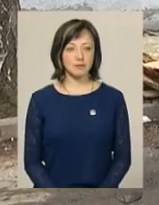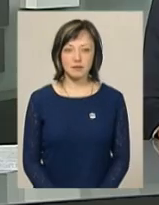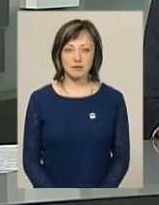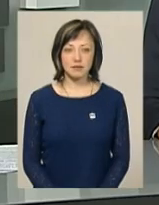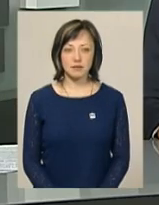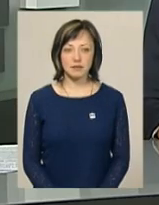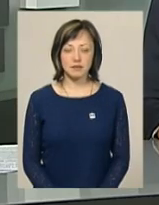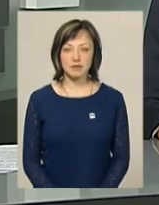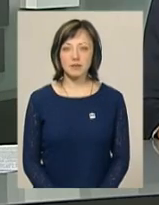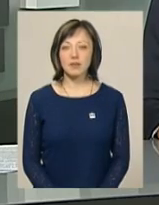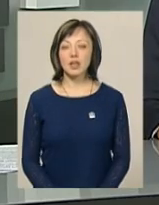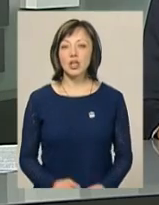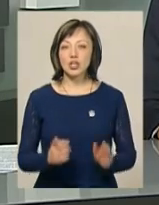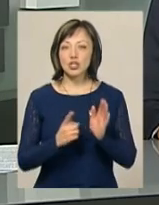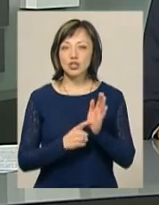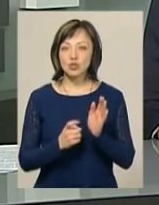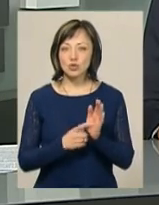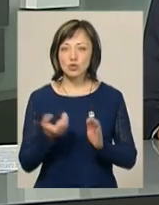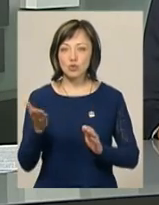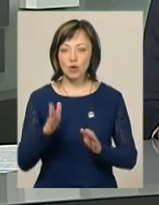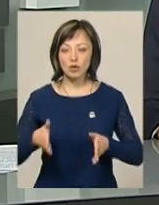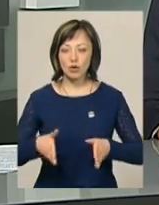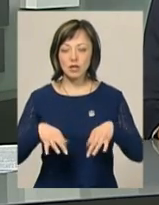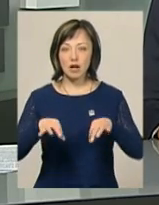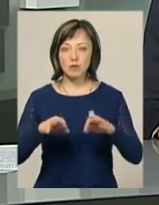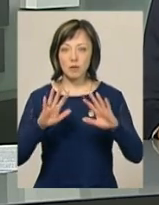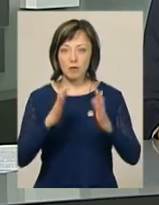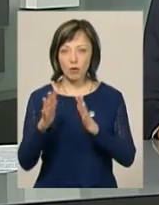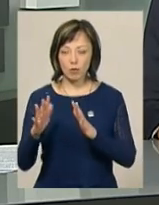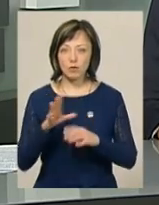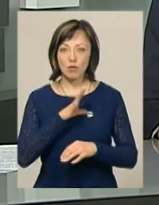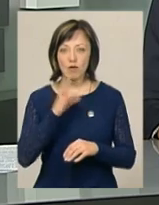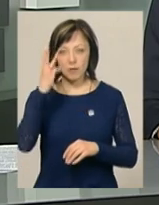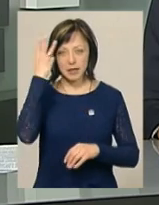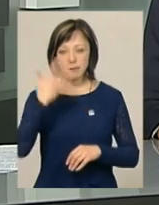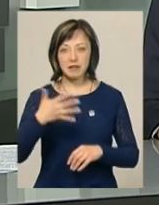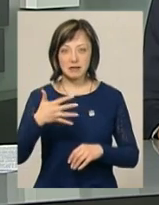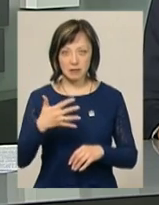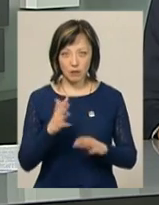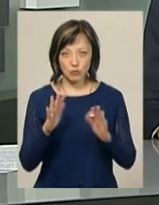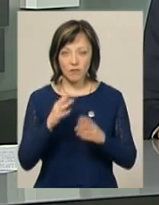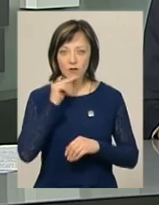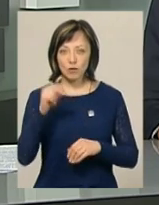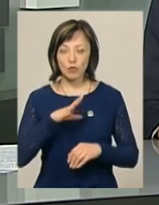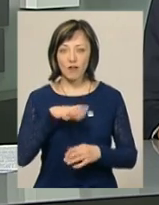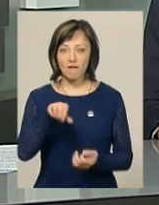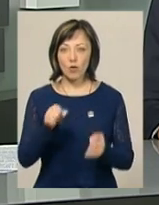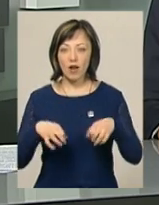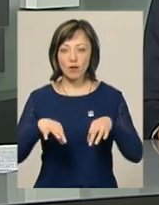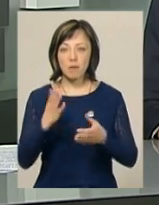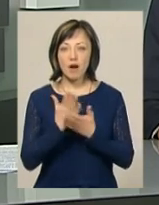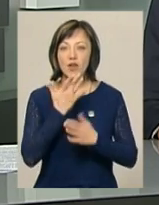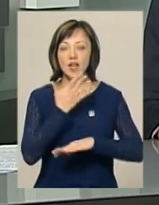600 дорожні транспортних пригод від початку року сталися у Хмельницькому. У 50 з них винуватцями були водії автомобілів, що мають